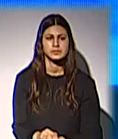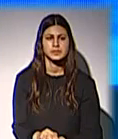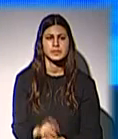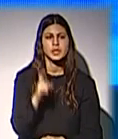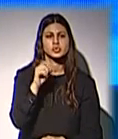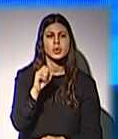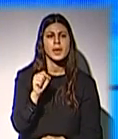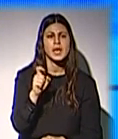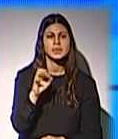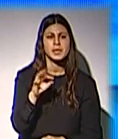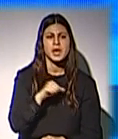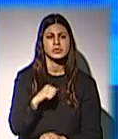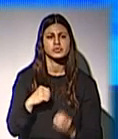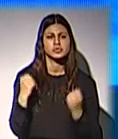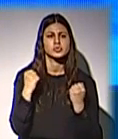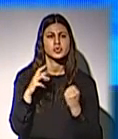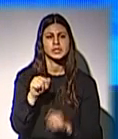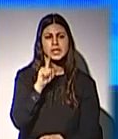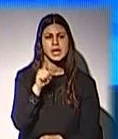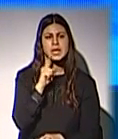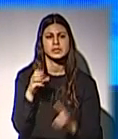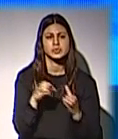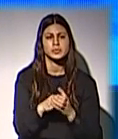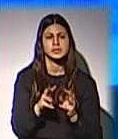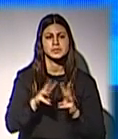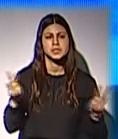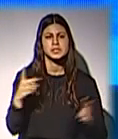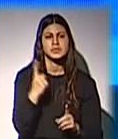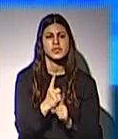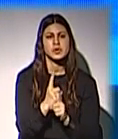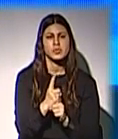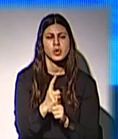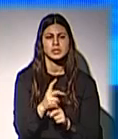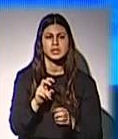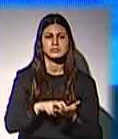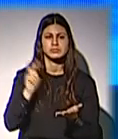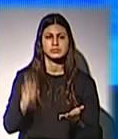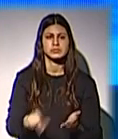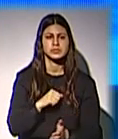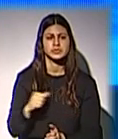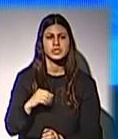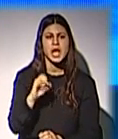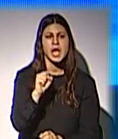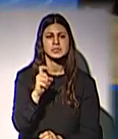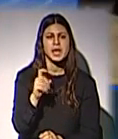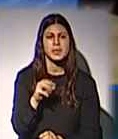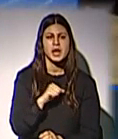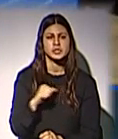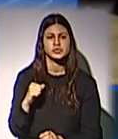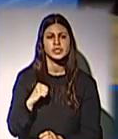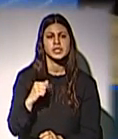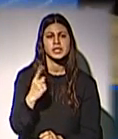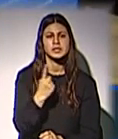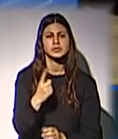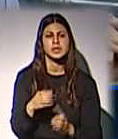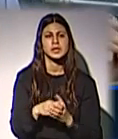Zurab Azmai Parashuma sportisa da axalgazrdobis sakmeta ministris pirveli moadgilis tanamdeboba datova, mas shemdeg rats Zurab Azmai Parashuli Evropis